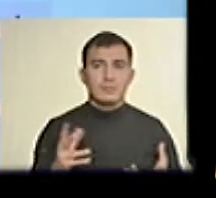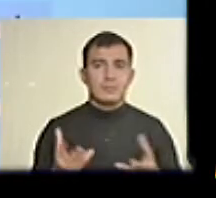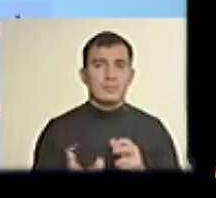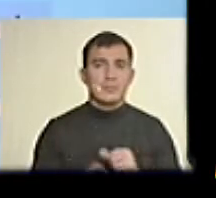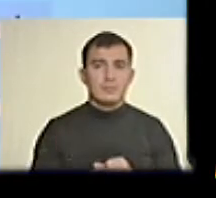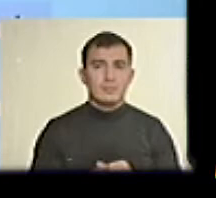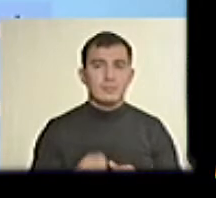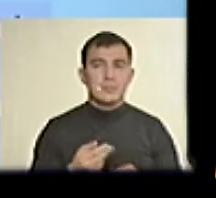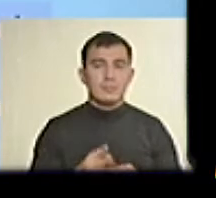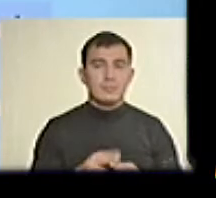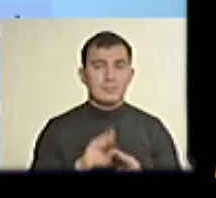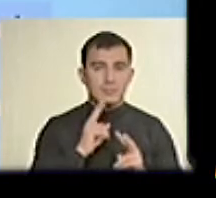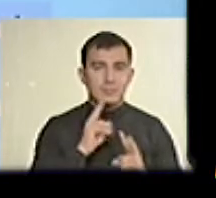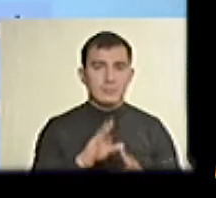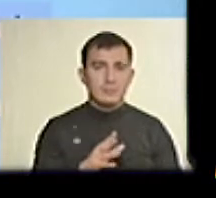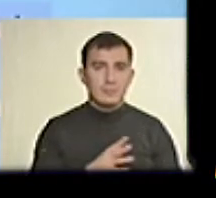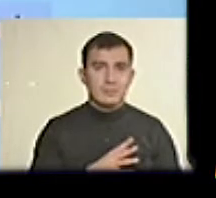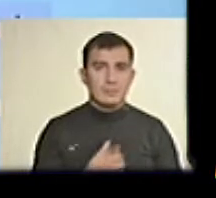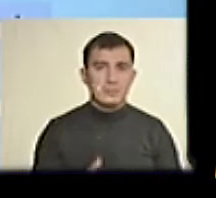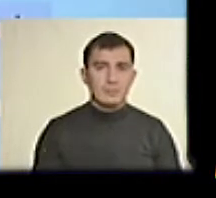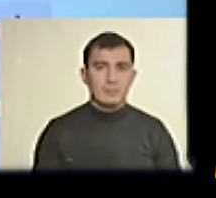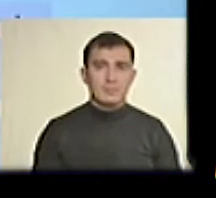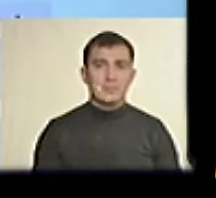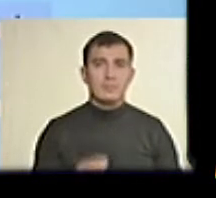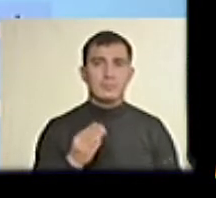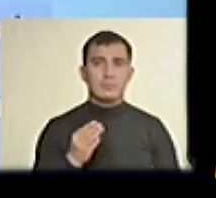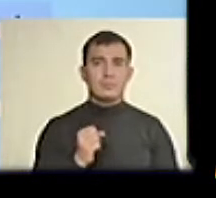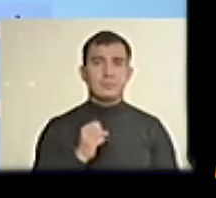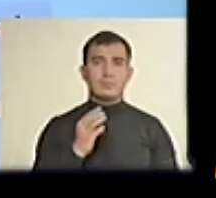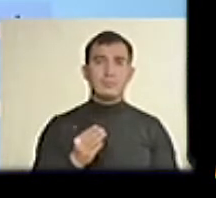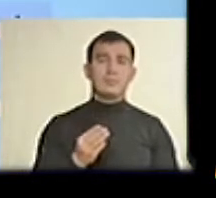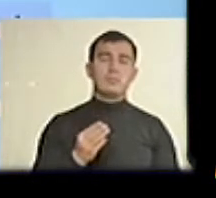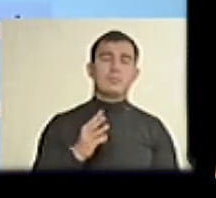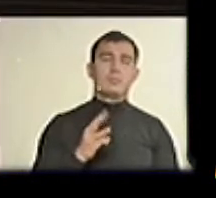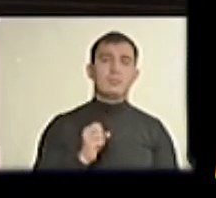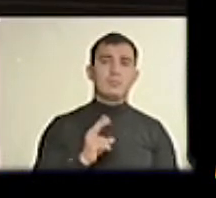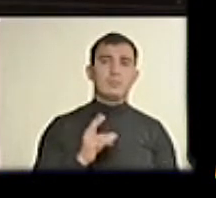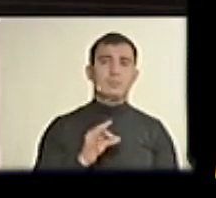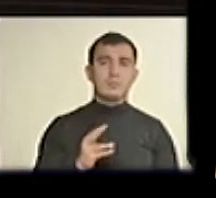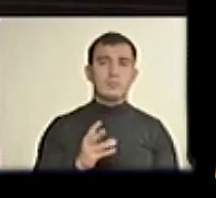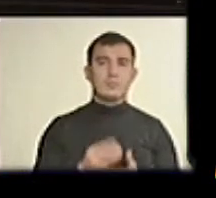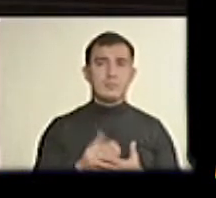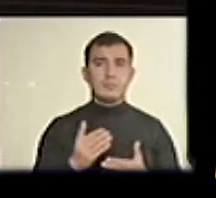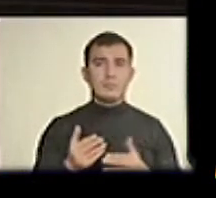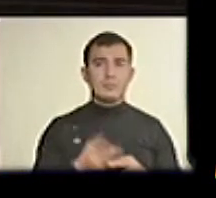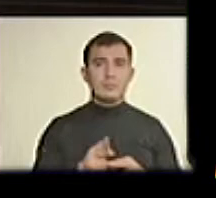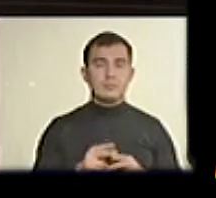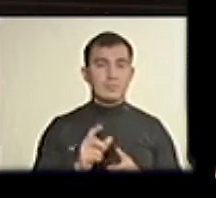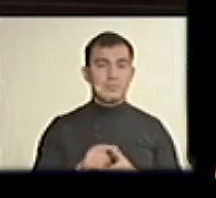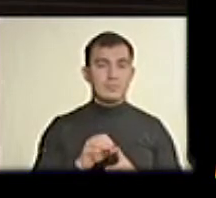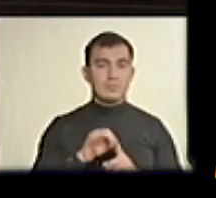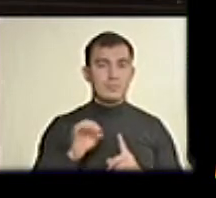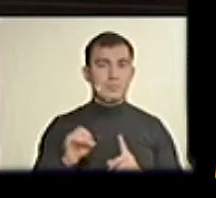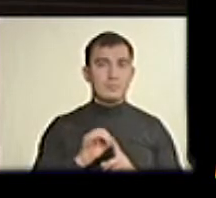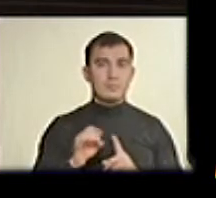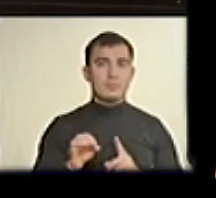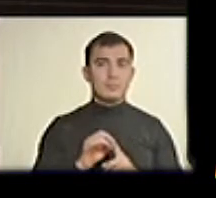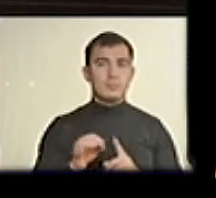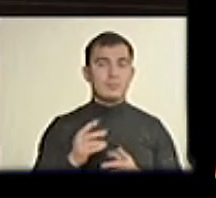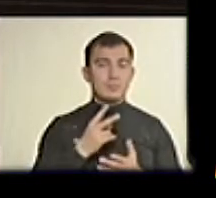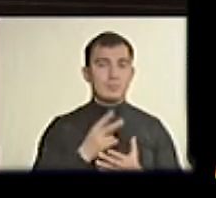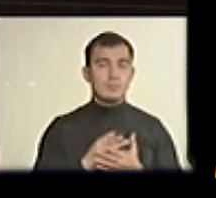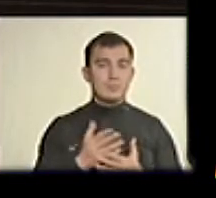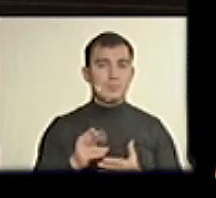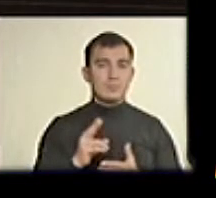kuylar ijod qilingan ekan. Mana shoshmaqom haqida sizda albatta buzruk, rost, navo, dogoh, segoh va